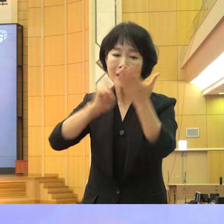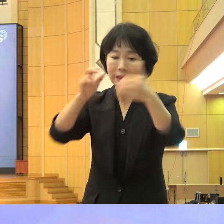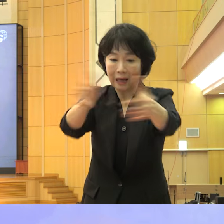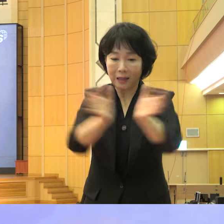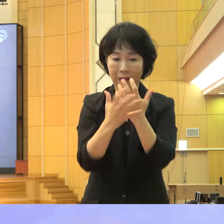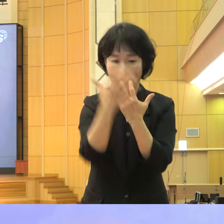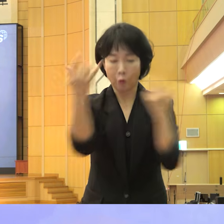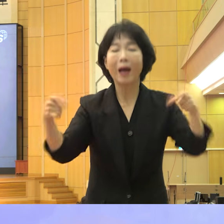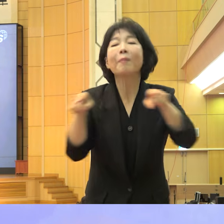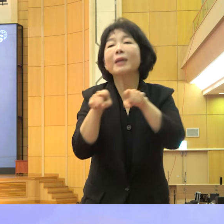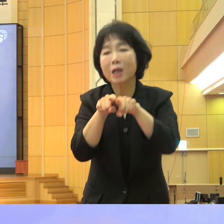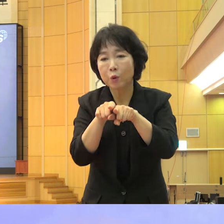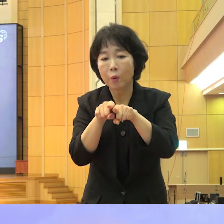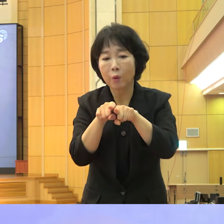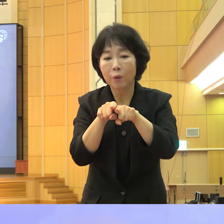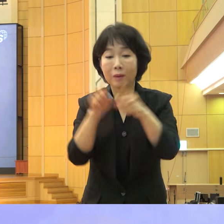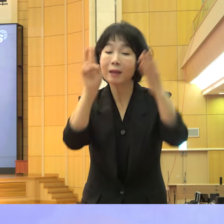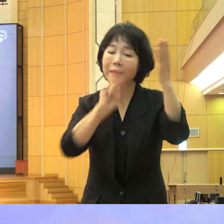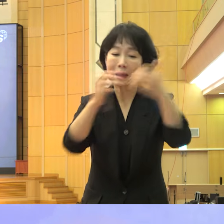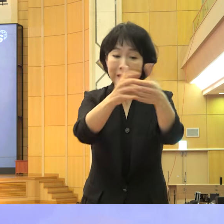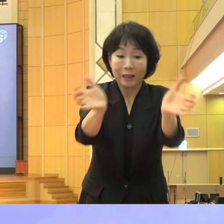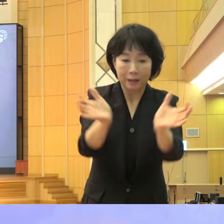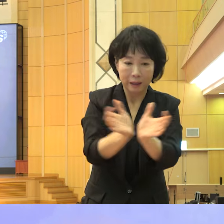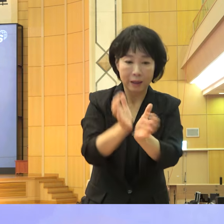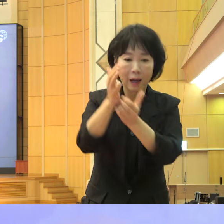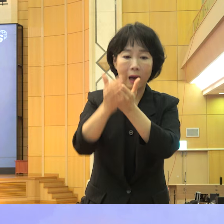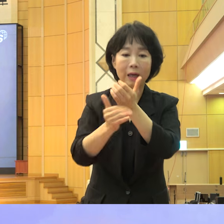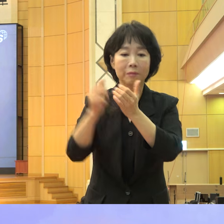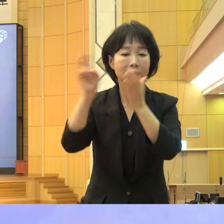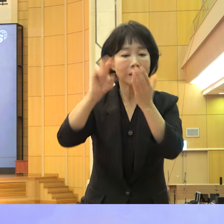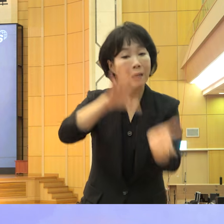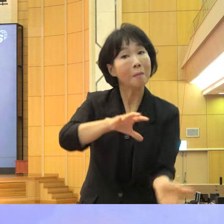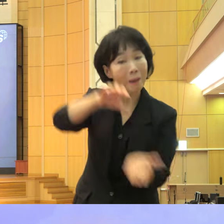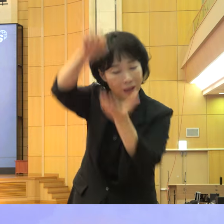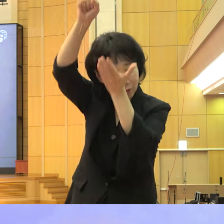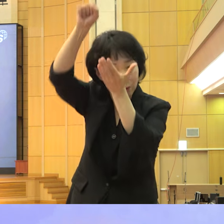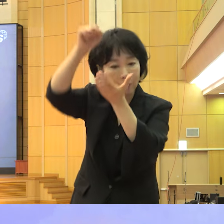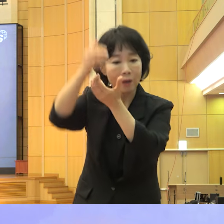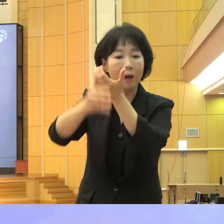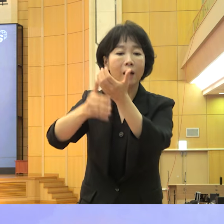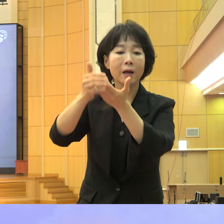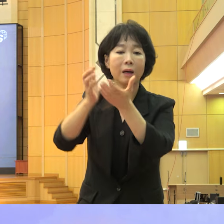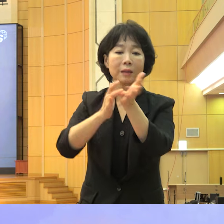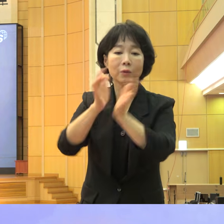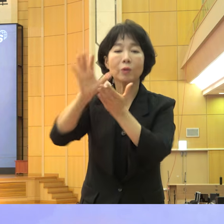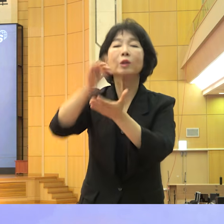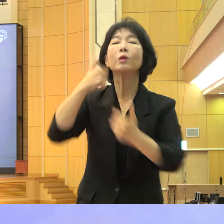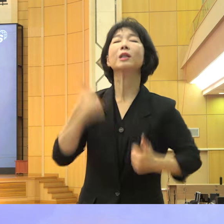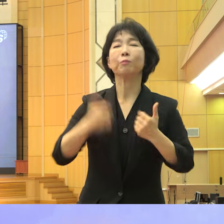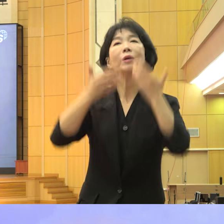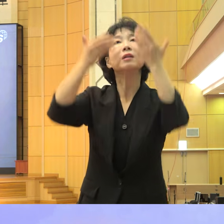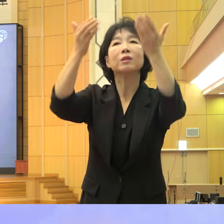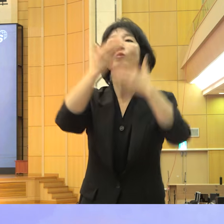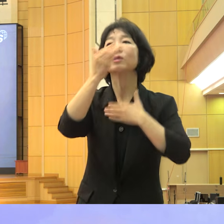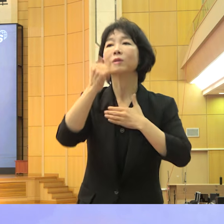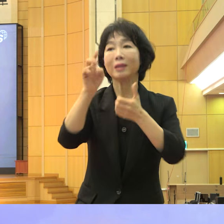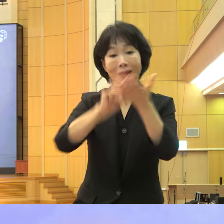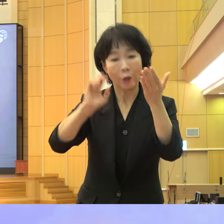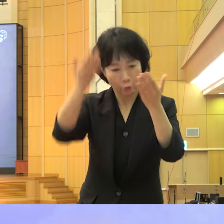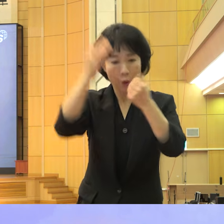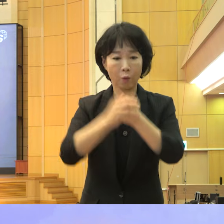함께 하시고 그들의 찬양이 하나님 보좌에 올려서 하나님을 기쁘시게 드리는 찬양이 되게